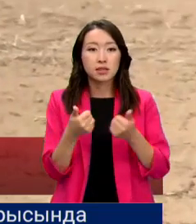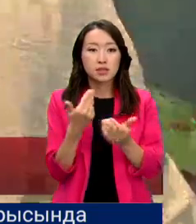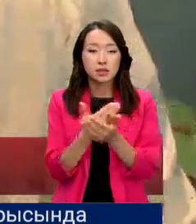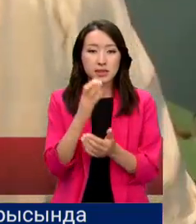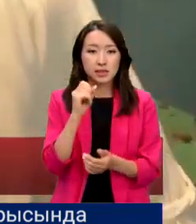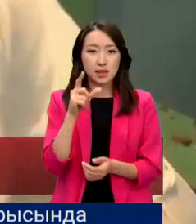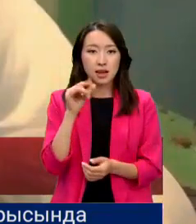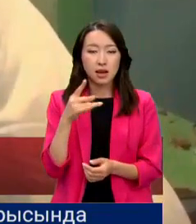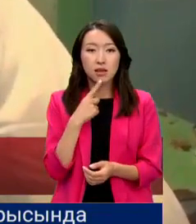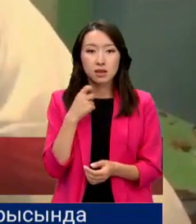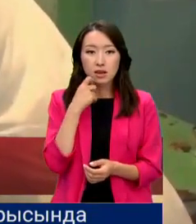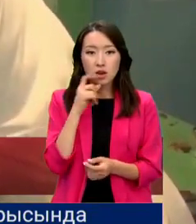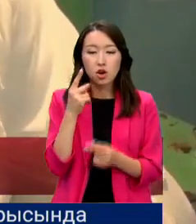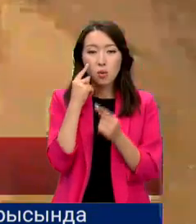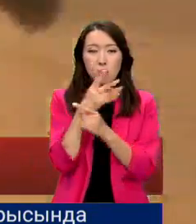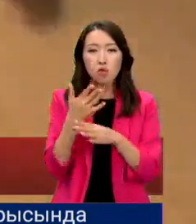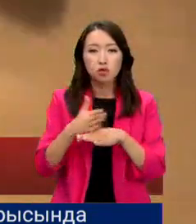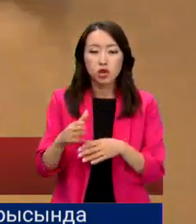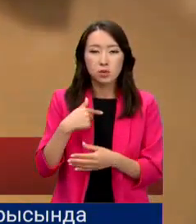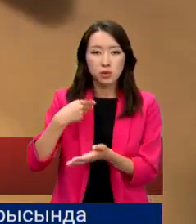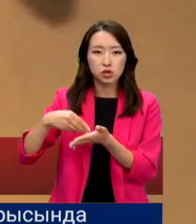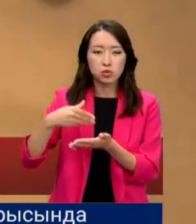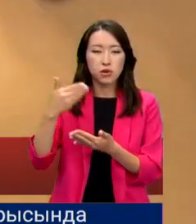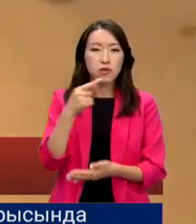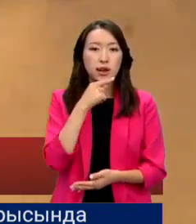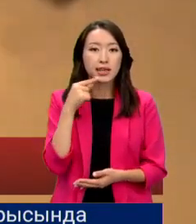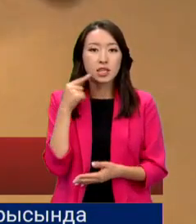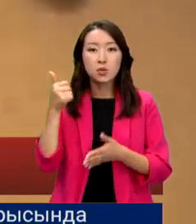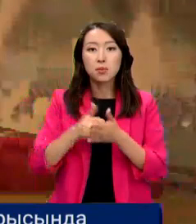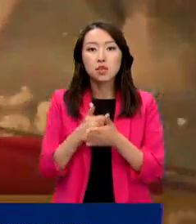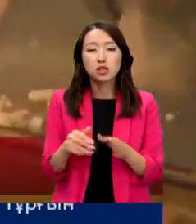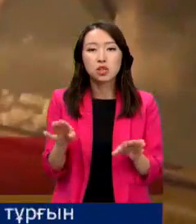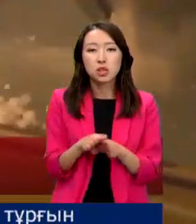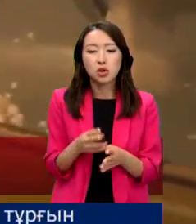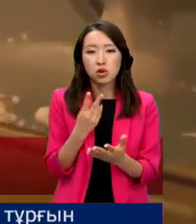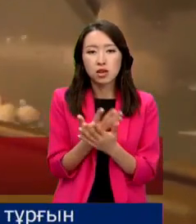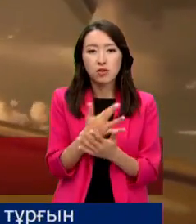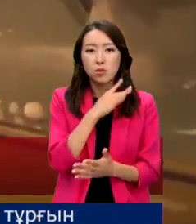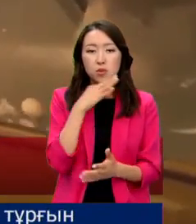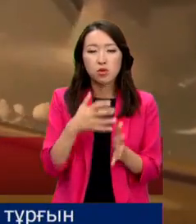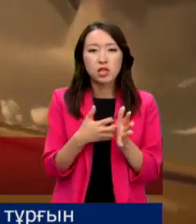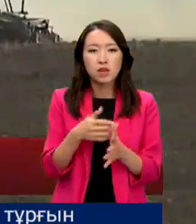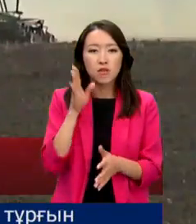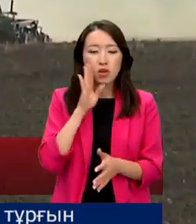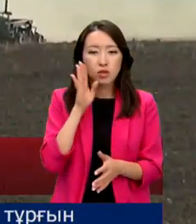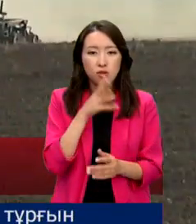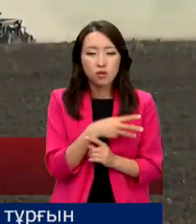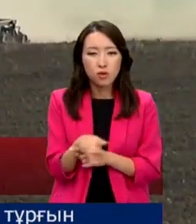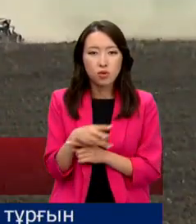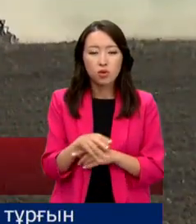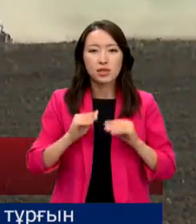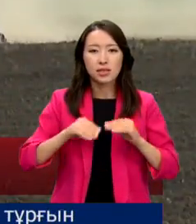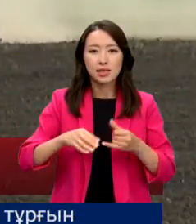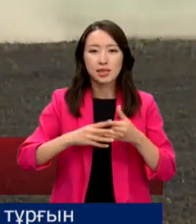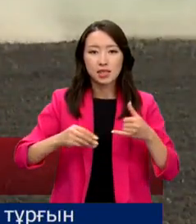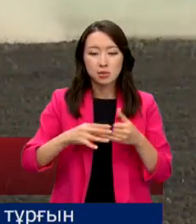когда выяснилось, что большую часть продукта мы закупаем в России. Причин такого явления много – нехватка водных ресурсов, плодородных земель. И